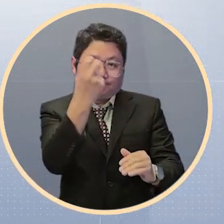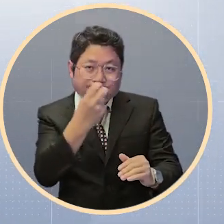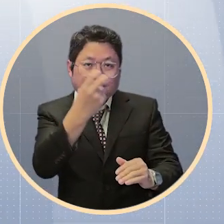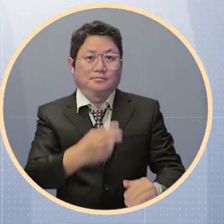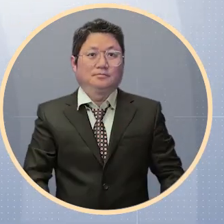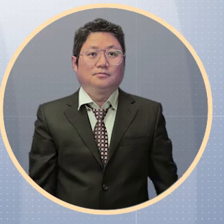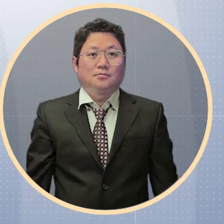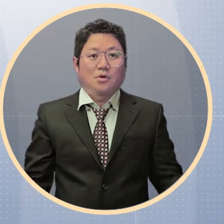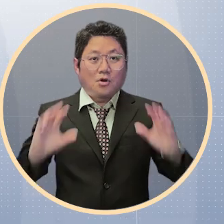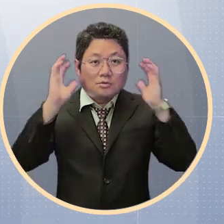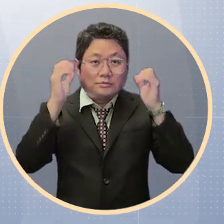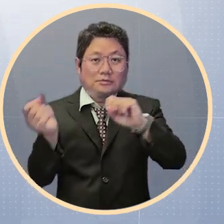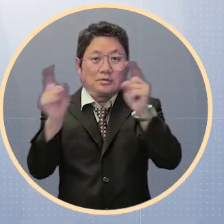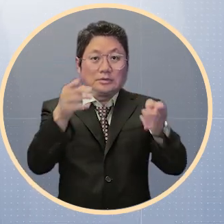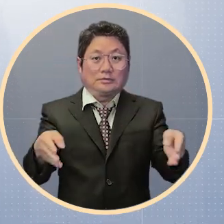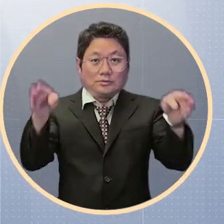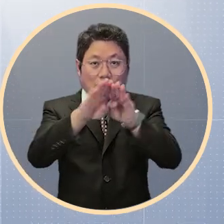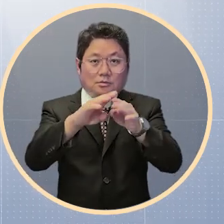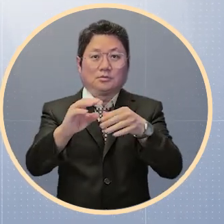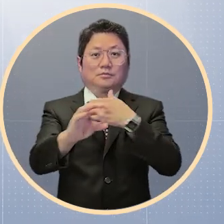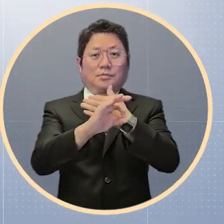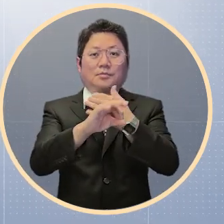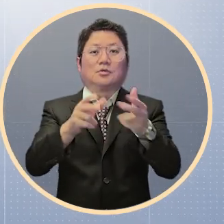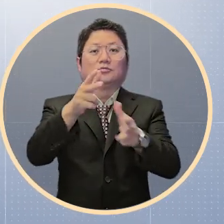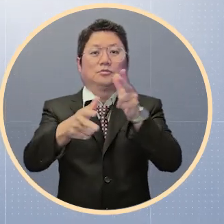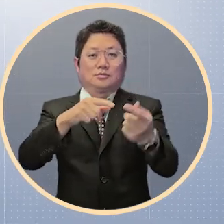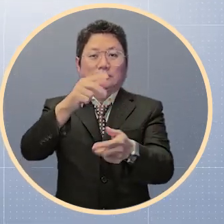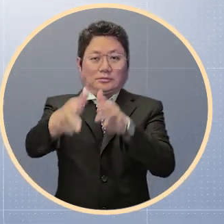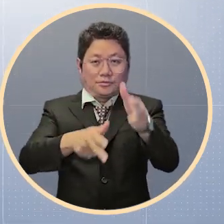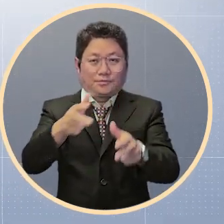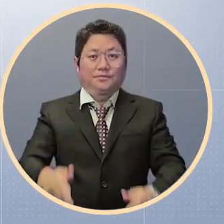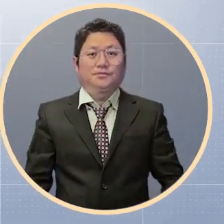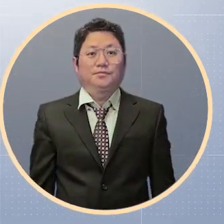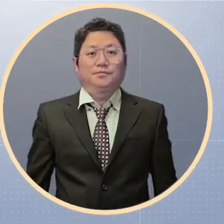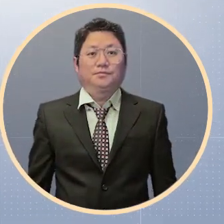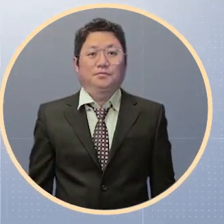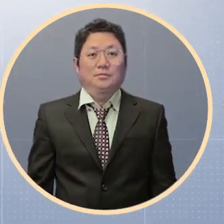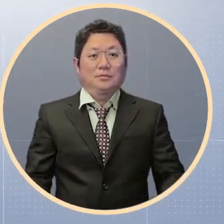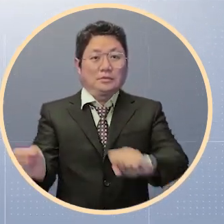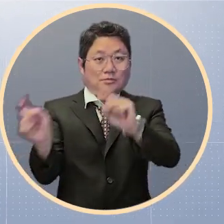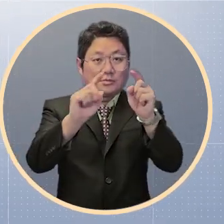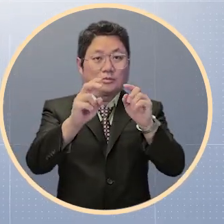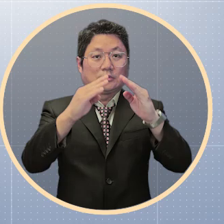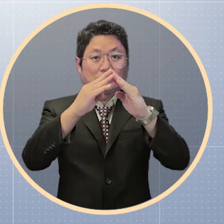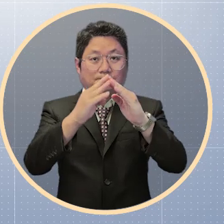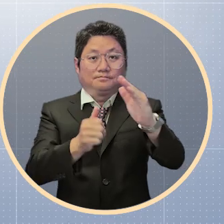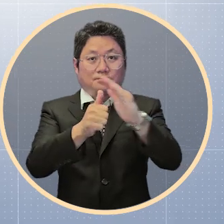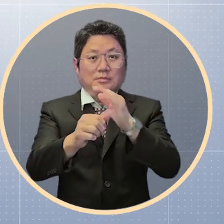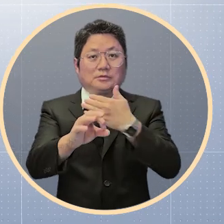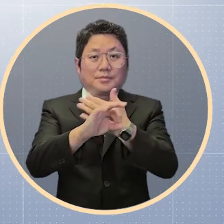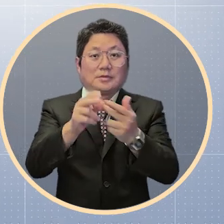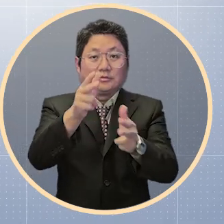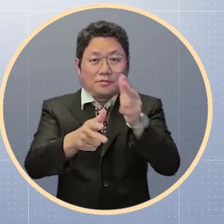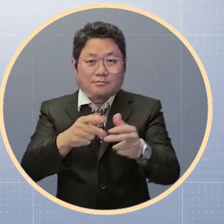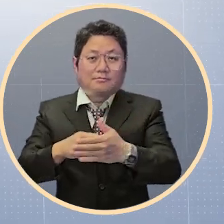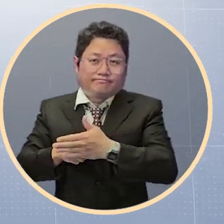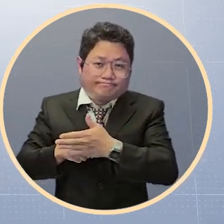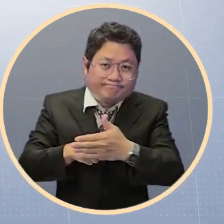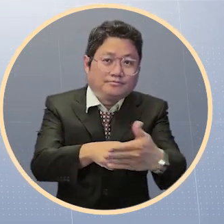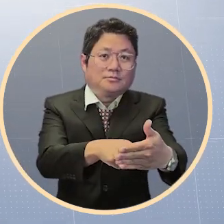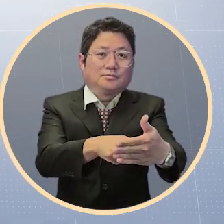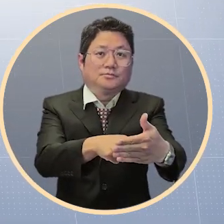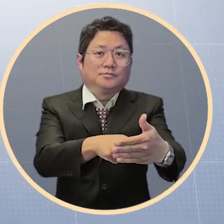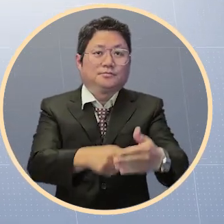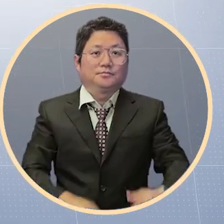실시하고 어린이 재활 의료기관 지정 운영 시범 사업, 재활 환자 재택 의료 시범 사업 등을